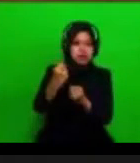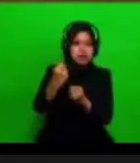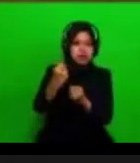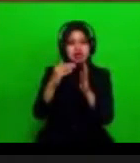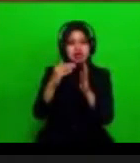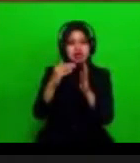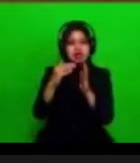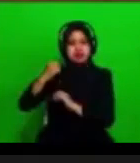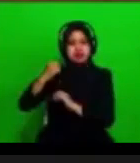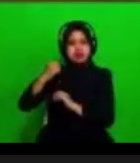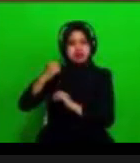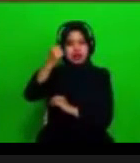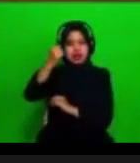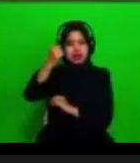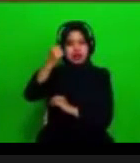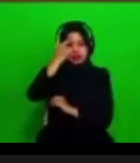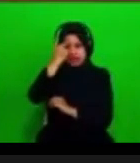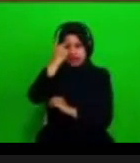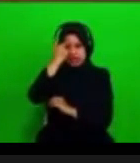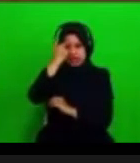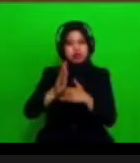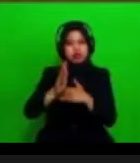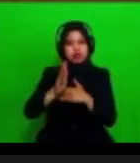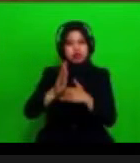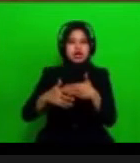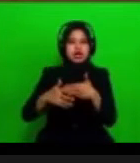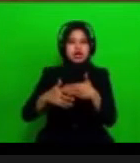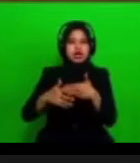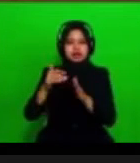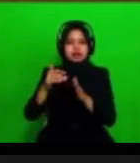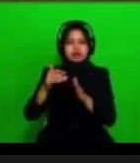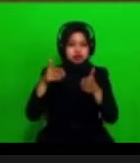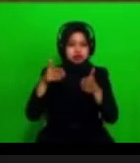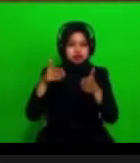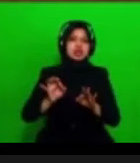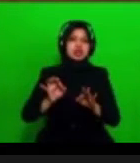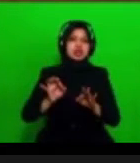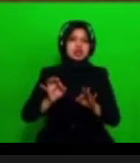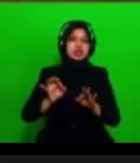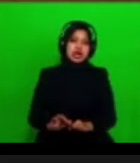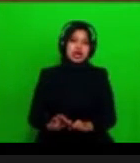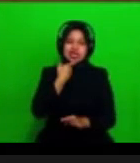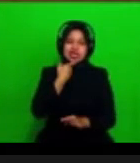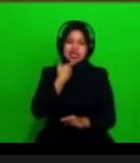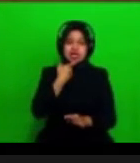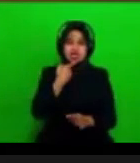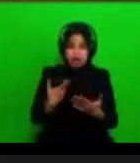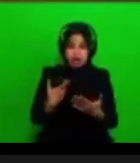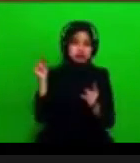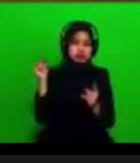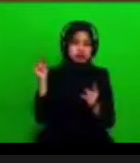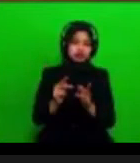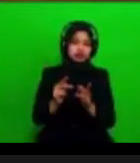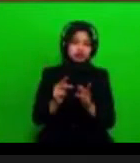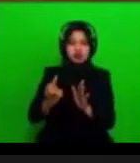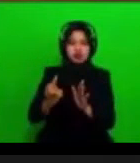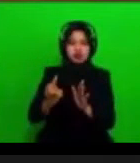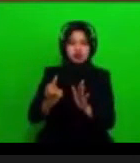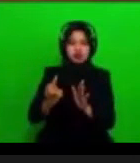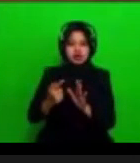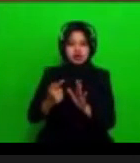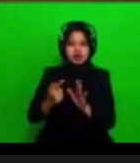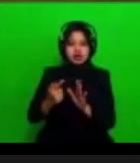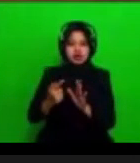pendidikan. Ya Allah, Allahumma ya mujibar asailin, kepadamu kami melakukan doa